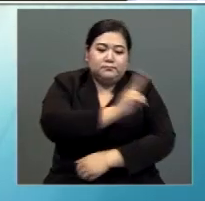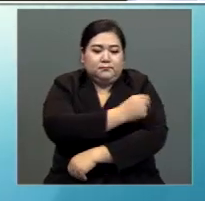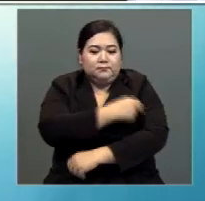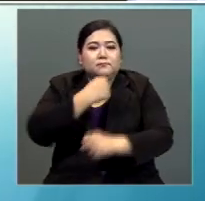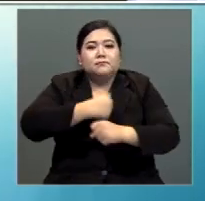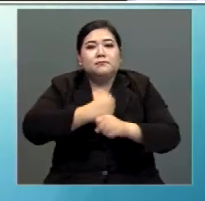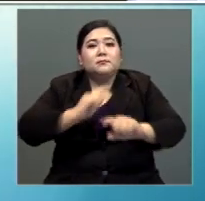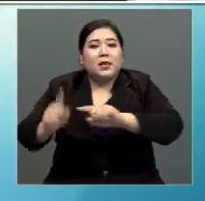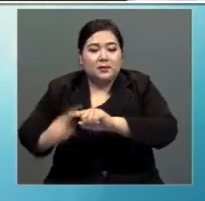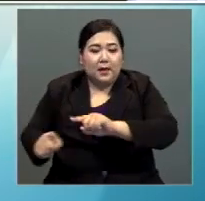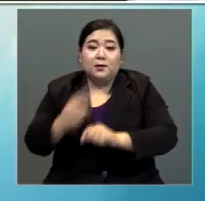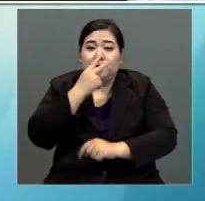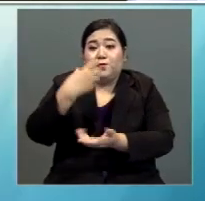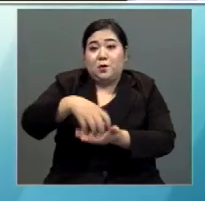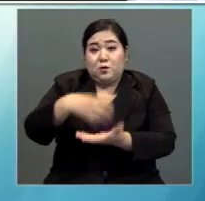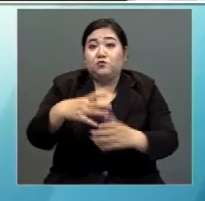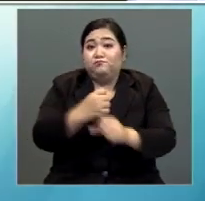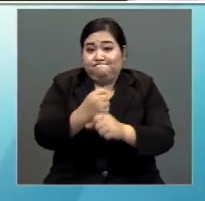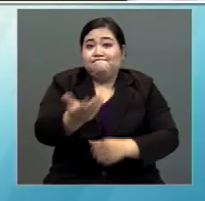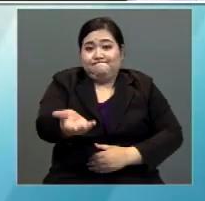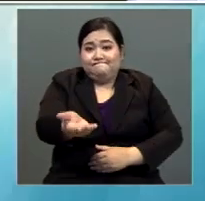าถจากคุหมอ ธวีสินกัอกครั้งหนึ่